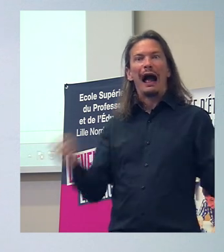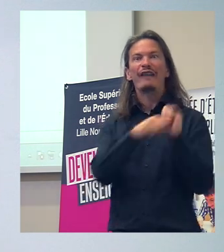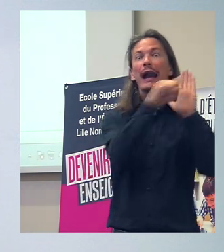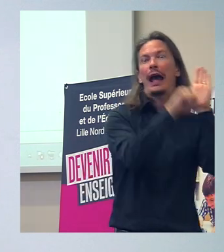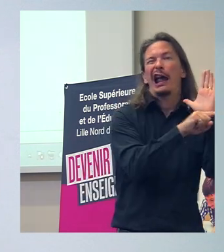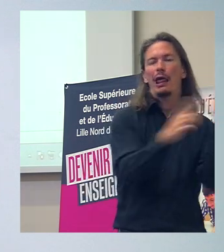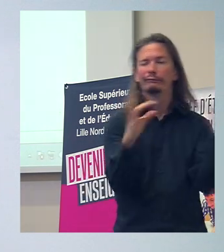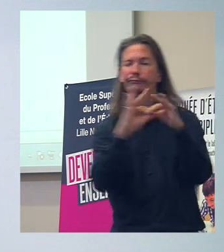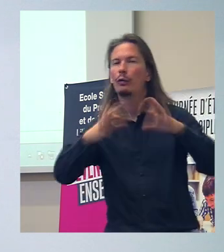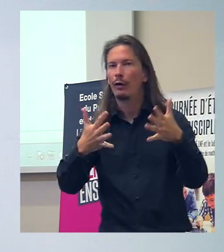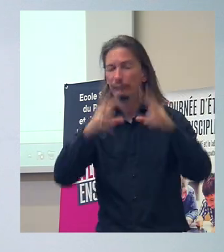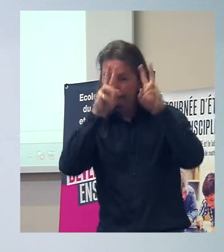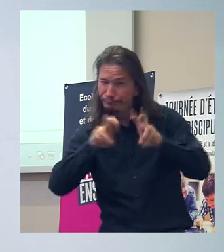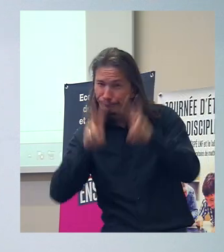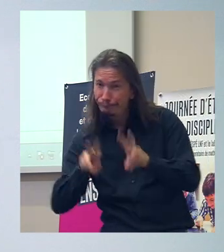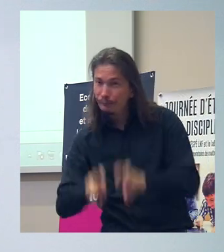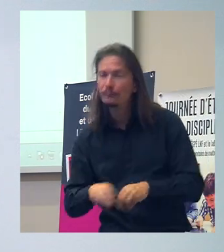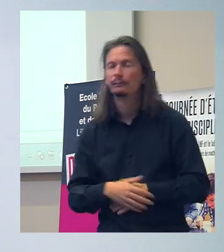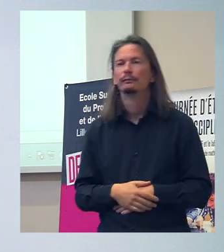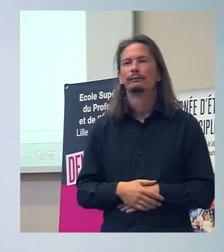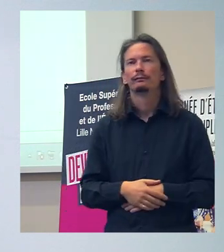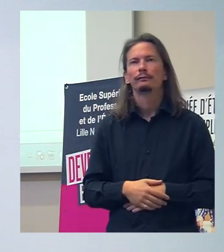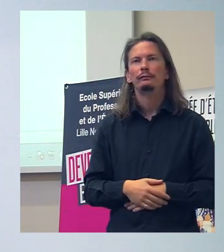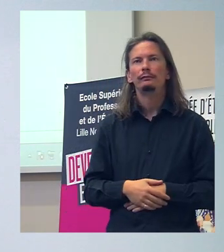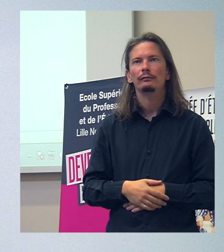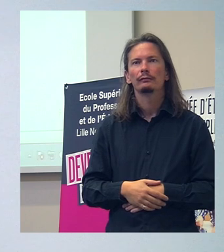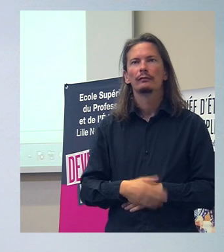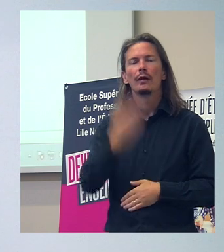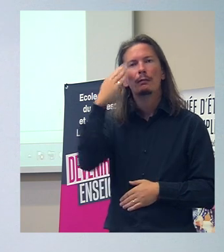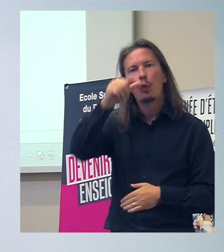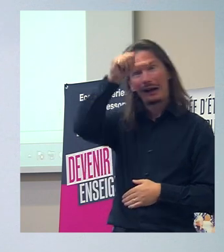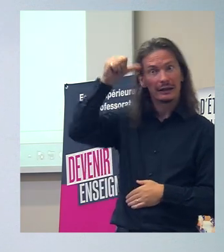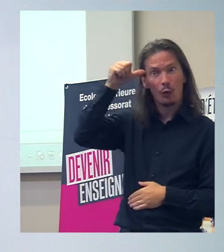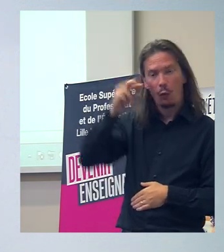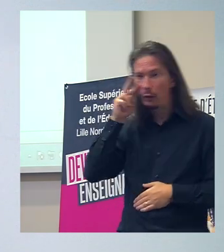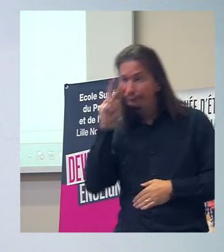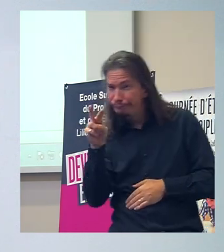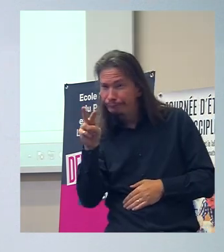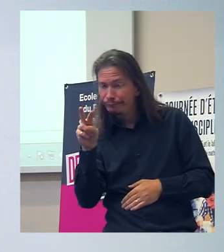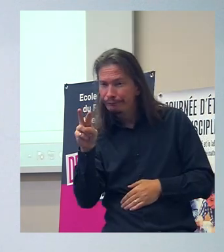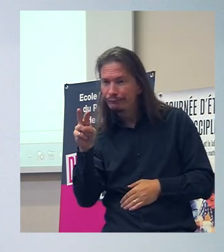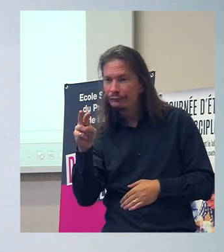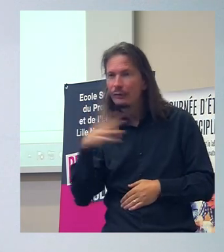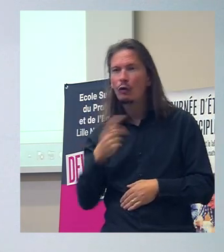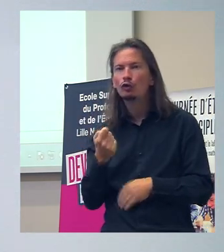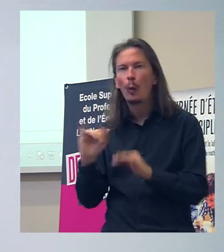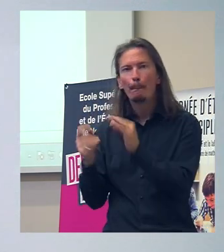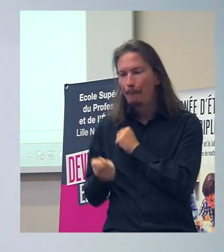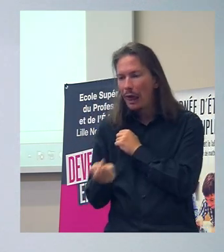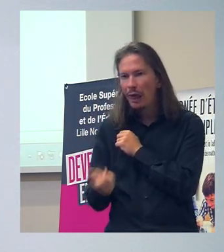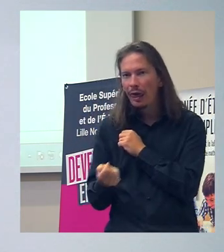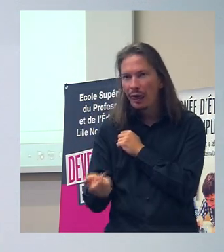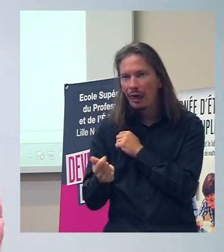d'action. Et il va, pour les garçons, les observer dans le jeu des billes et pour